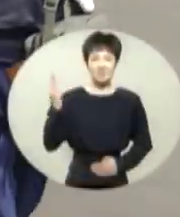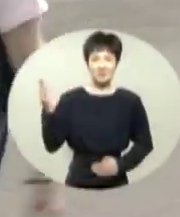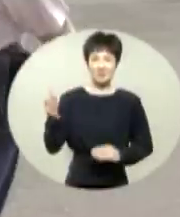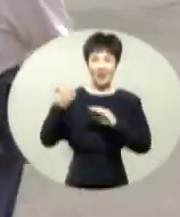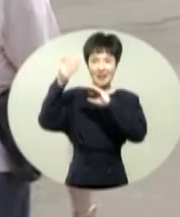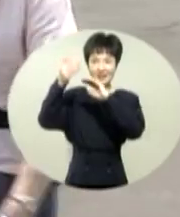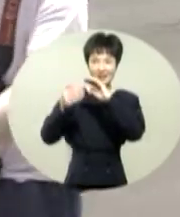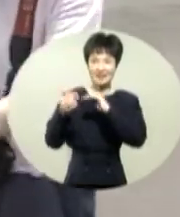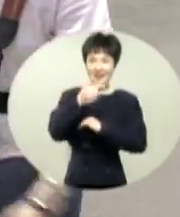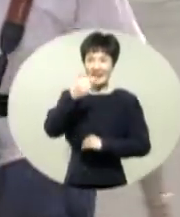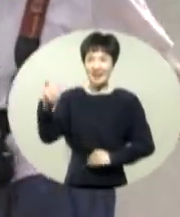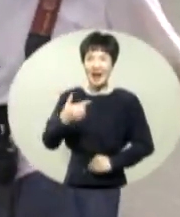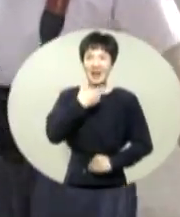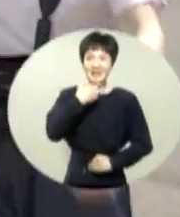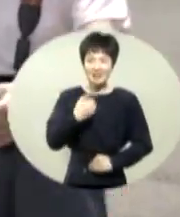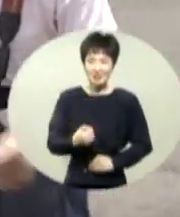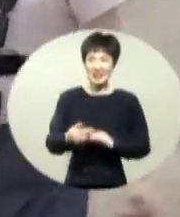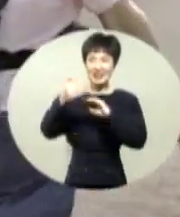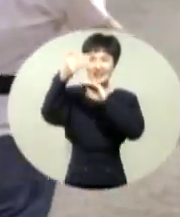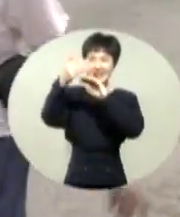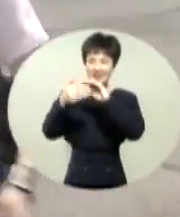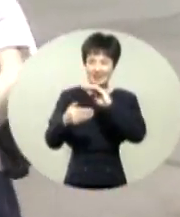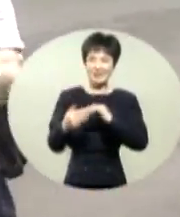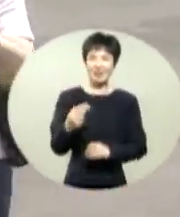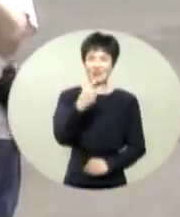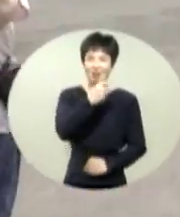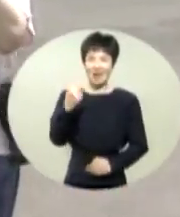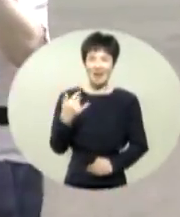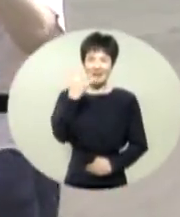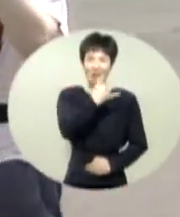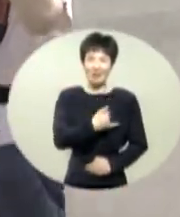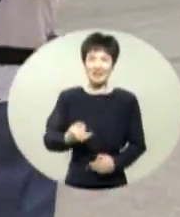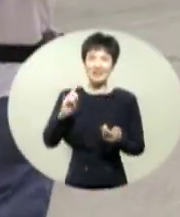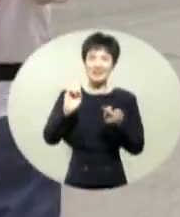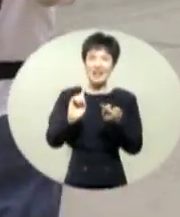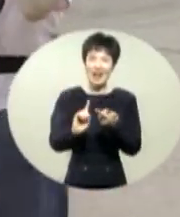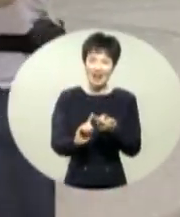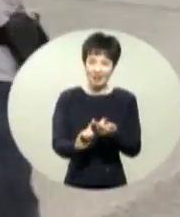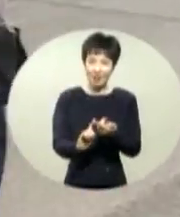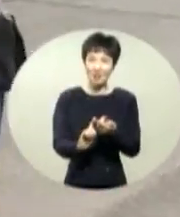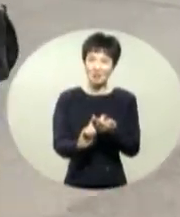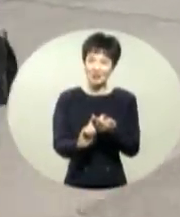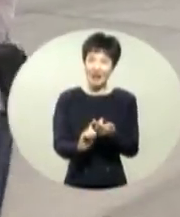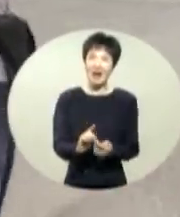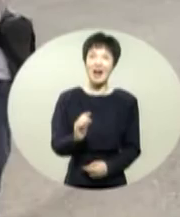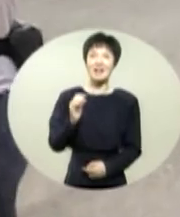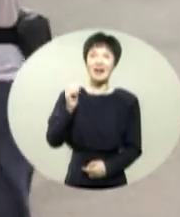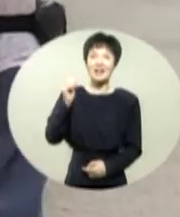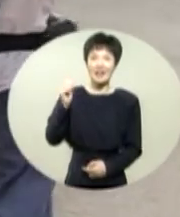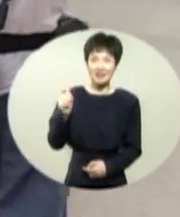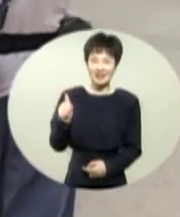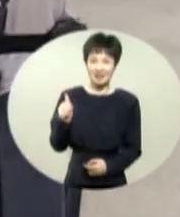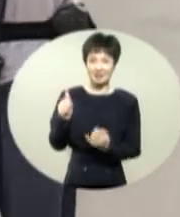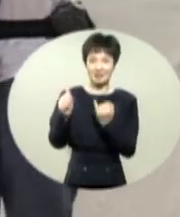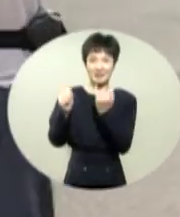写真が大好き。写真こそ第二の人生という高柳道夫さん、美代子さんご夫